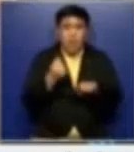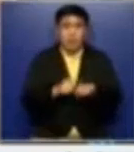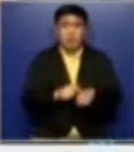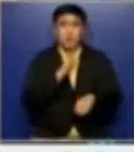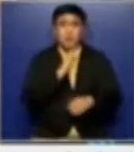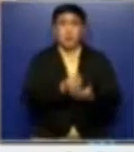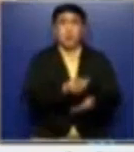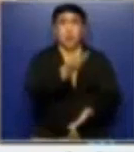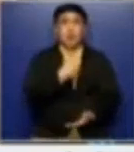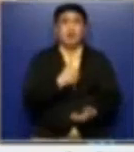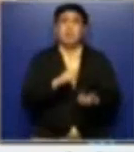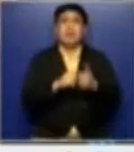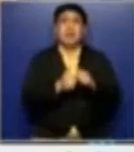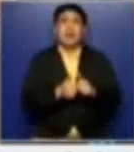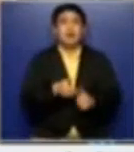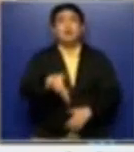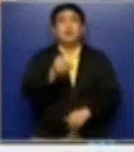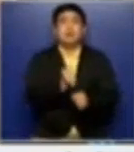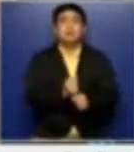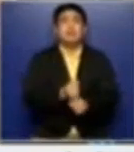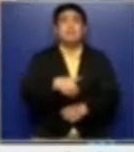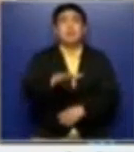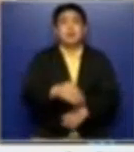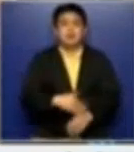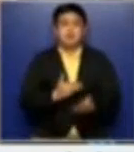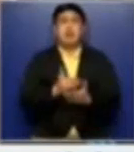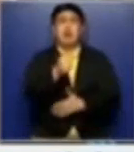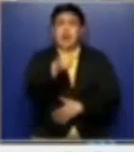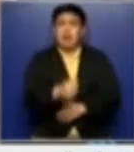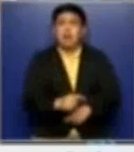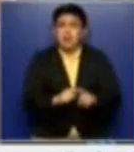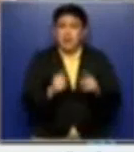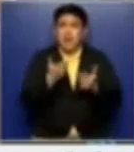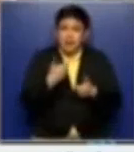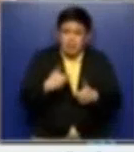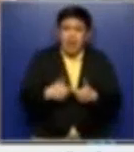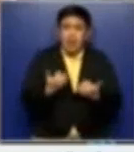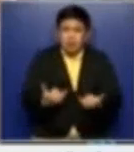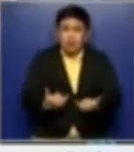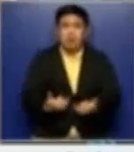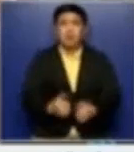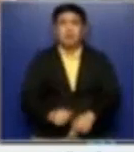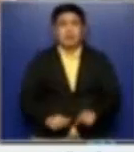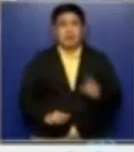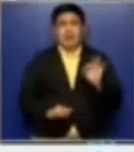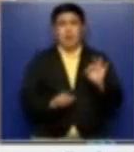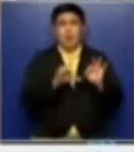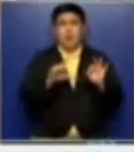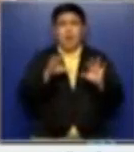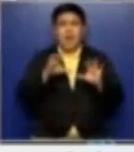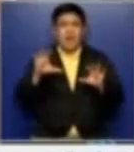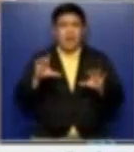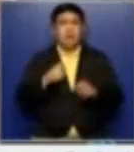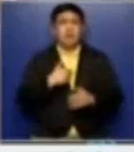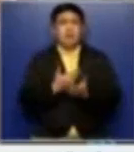ร่ำรวยตอนมีเงินมีทองไม่เป็นไรท่านนายกหลับหูหลับตาให้ผ่านได้แต่วันนี้มันลำบาก900กว่าล้านแล้วจะเป็น 5,000 ล้าน